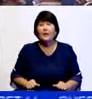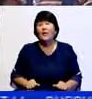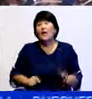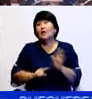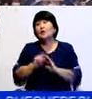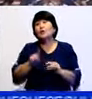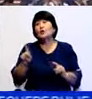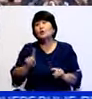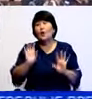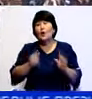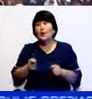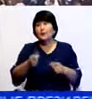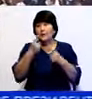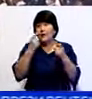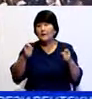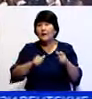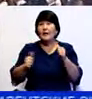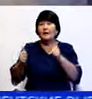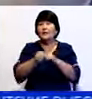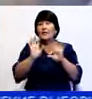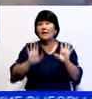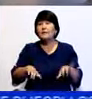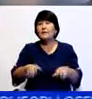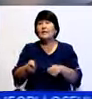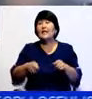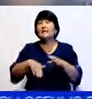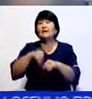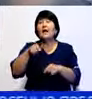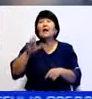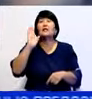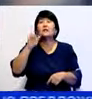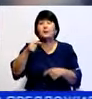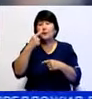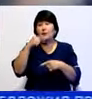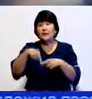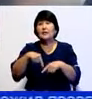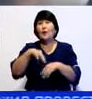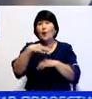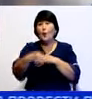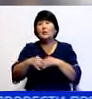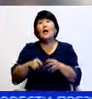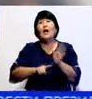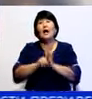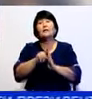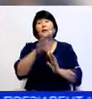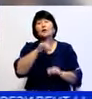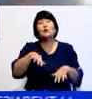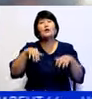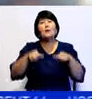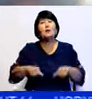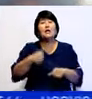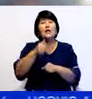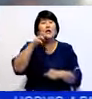Начнем с того, что президент объявил о внеочередных президентских выборах. Они пройдут уже этой осенью. Отметим, срок полномочий